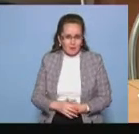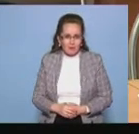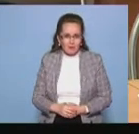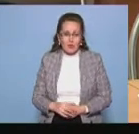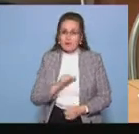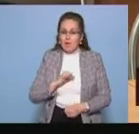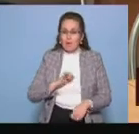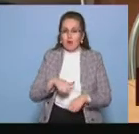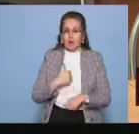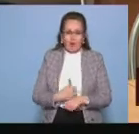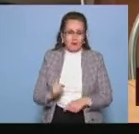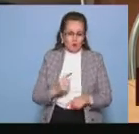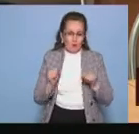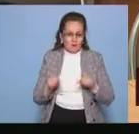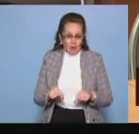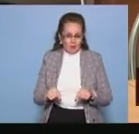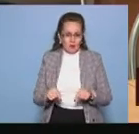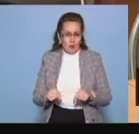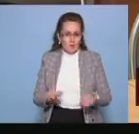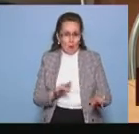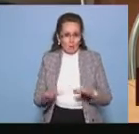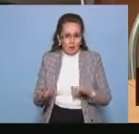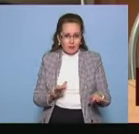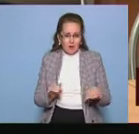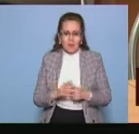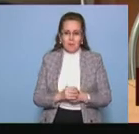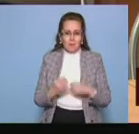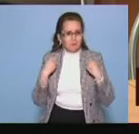Самое главное, что в этих мероприятиях